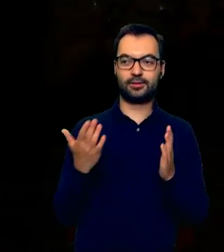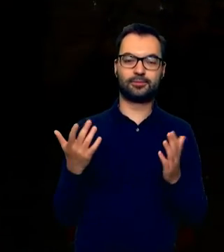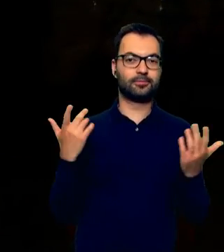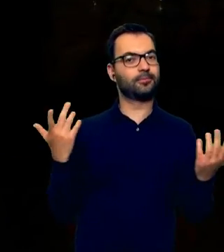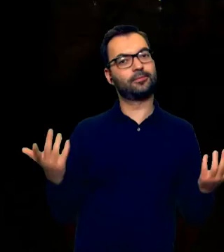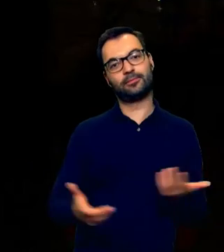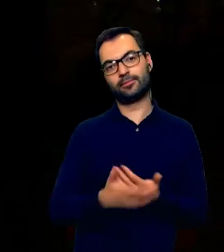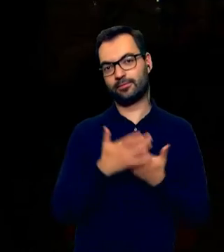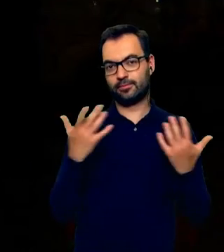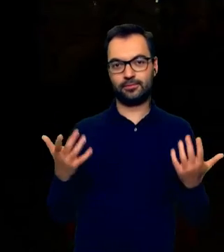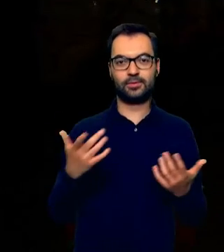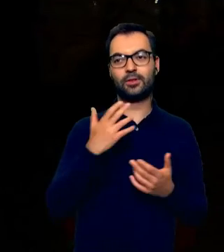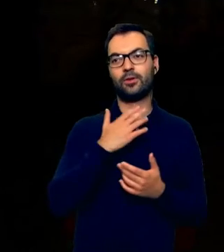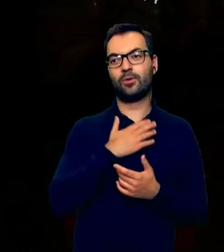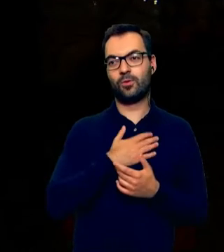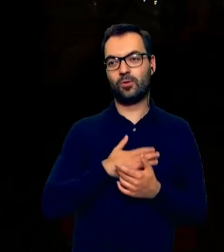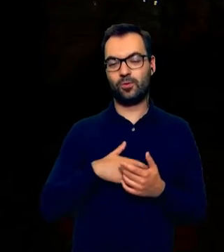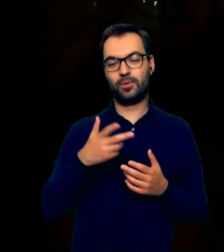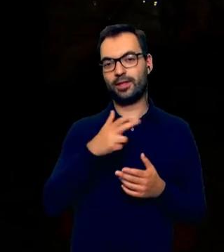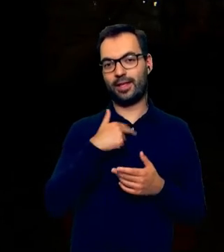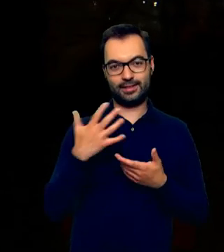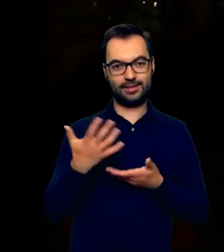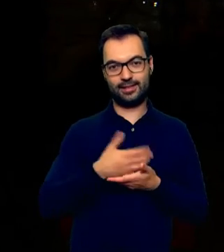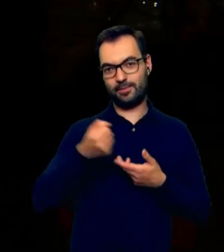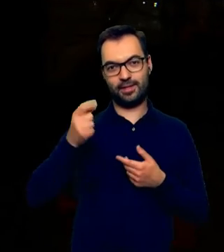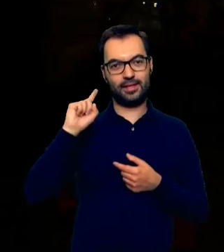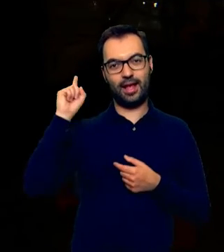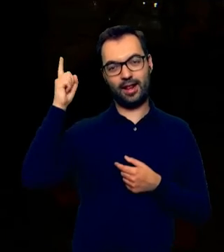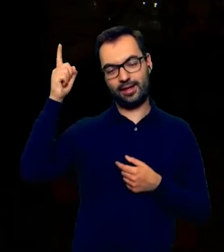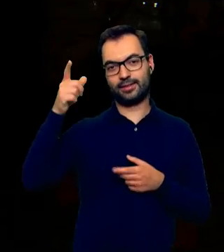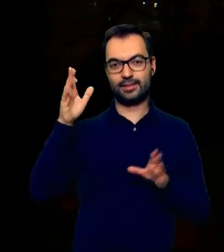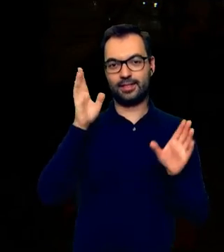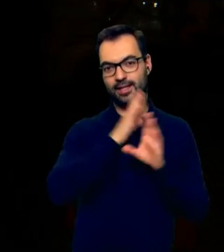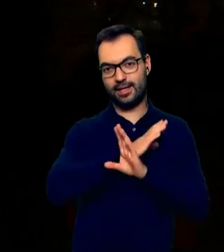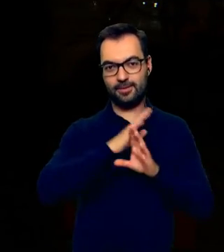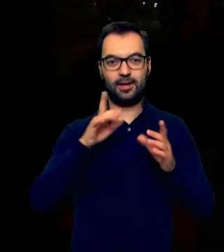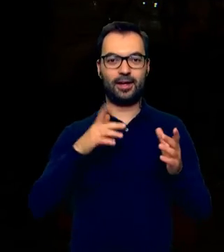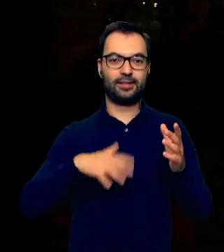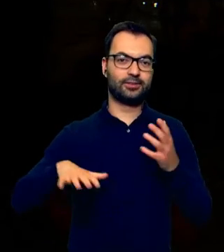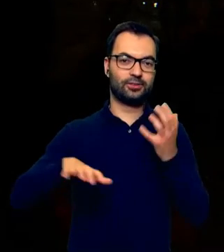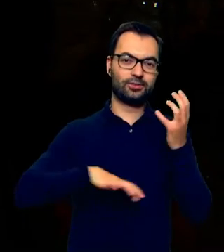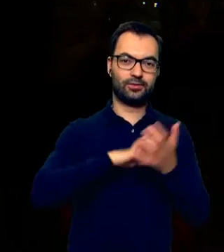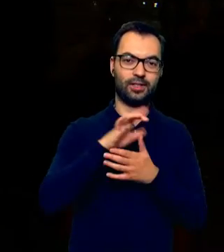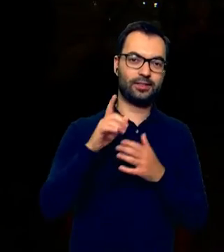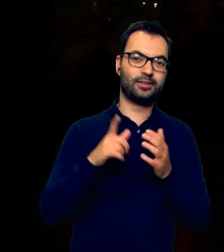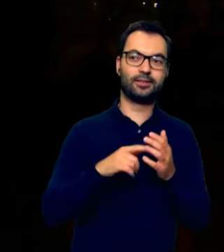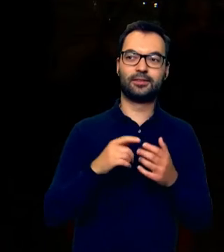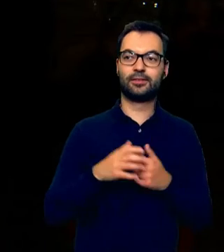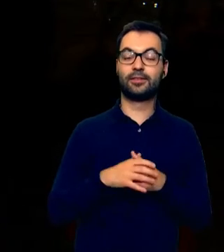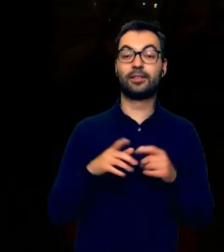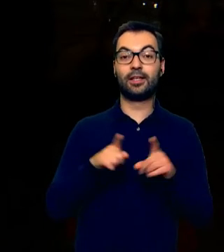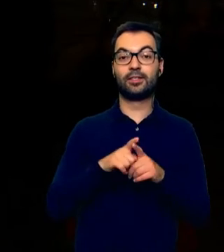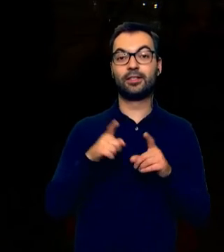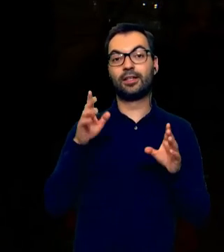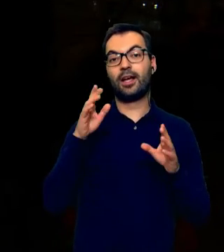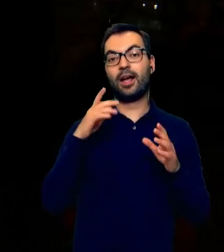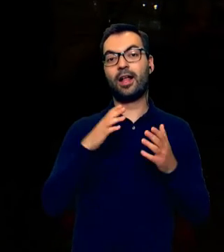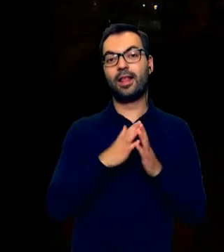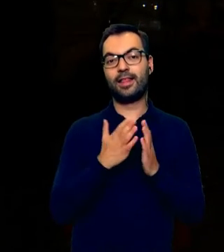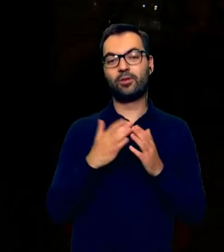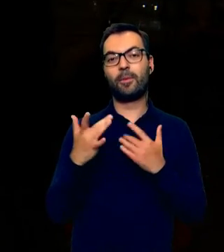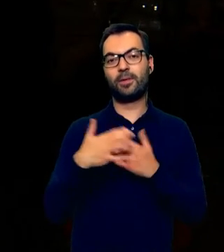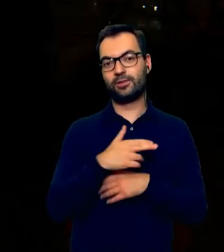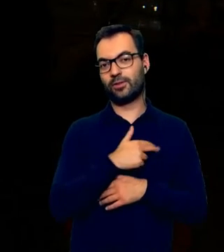i taką, która lubi nas zabierać w jakieś dalekie klimaty i strony, których na co dzień nie dotykamy, i taką, która jest bardzo